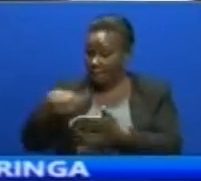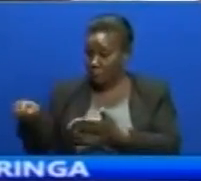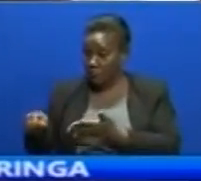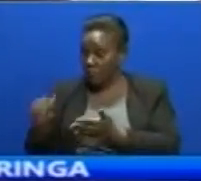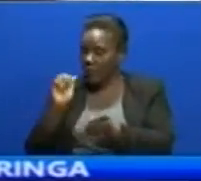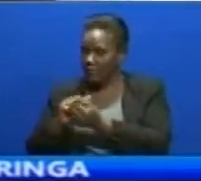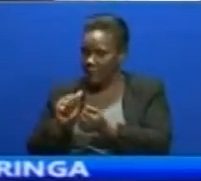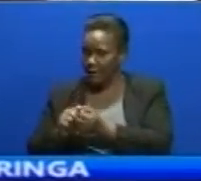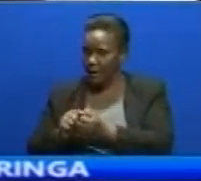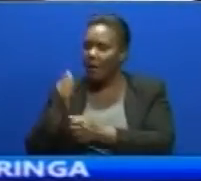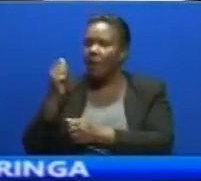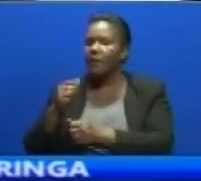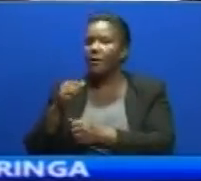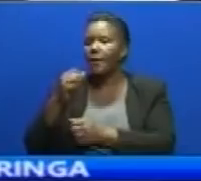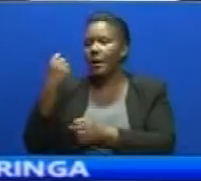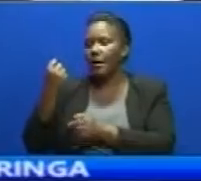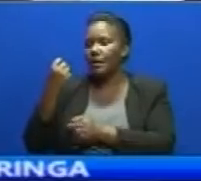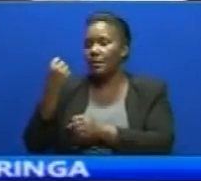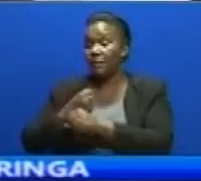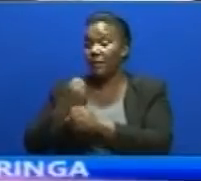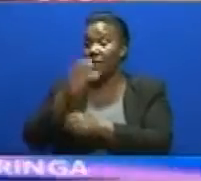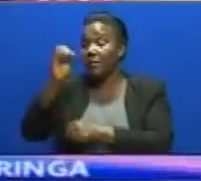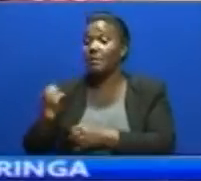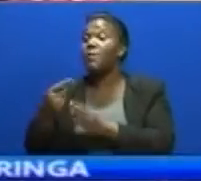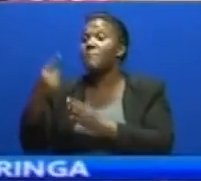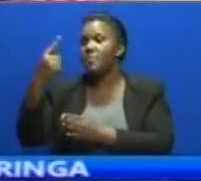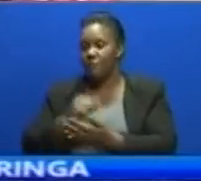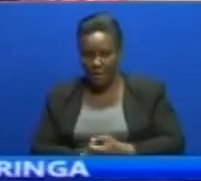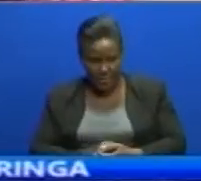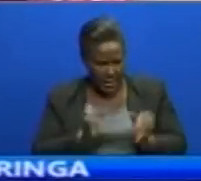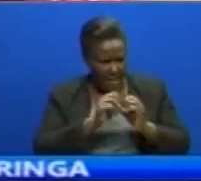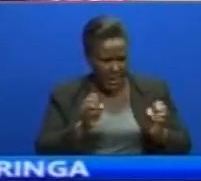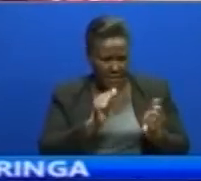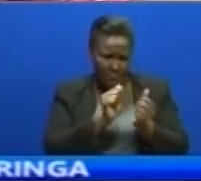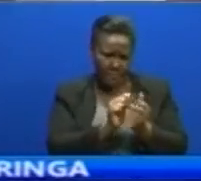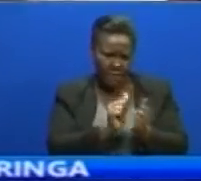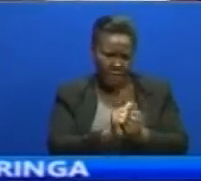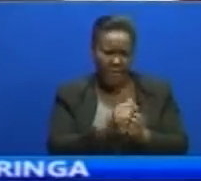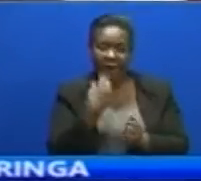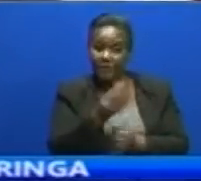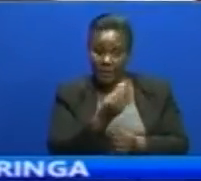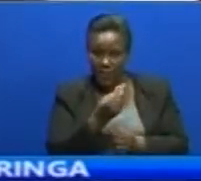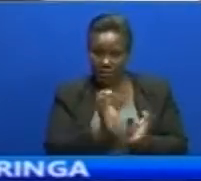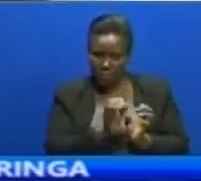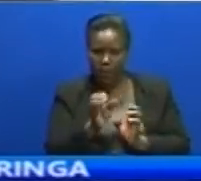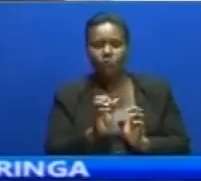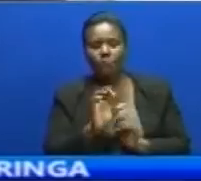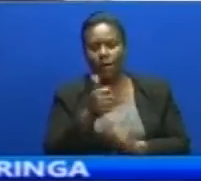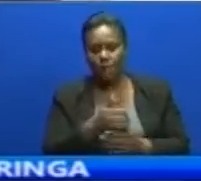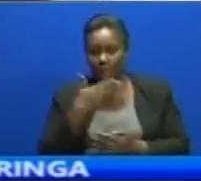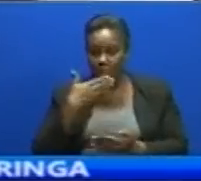na vifaa vya kumalizia majengo hivyo vyote, isipokuwa ni vile vifaa maalum ambavyo tulikosa fedha kwa ajili ya kununua. Kwa mfano